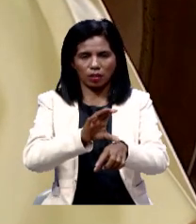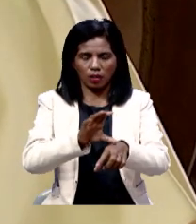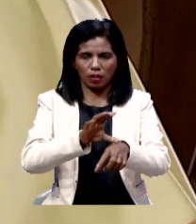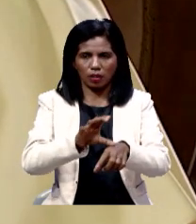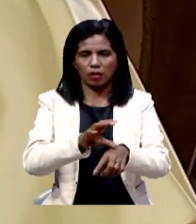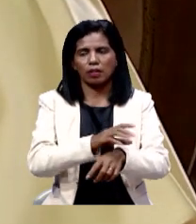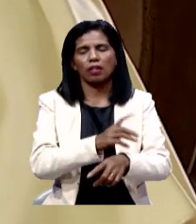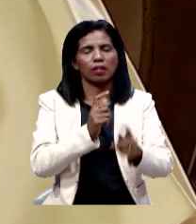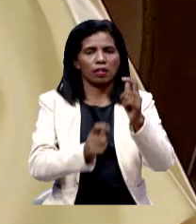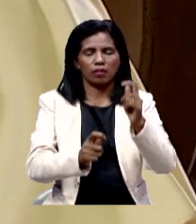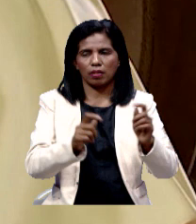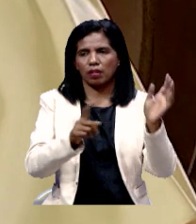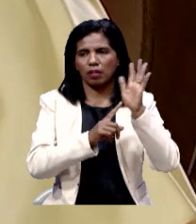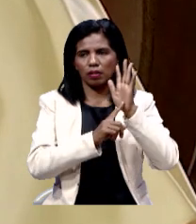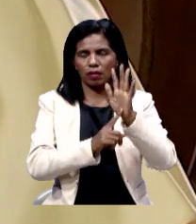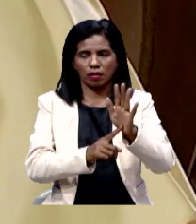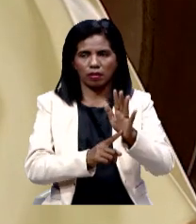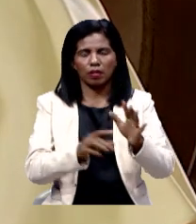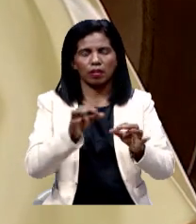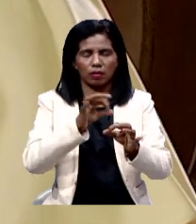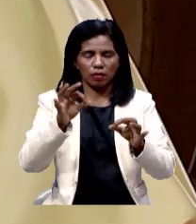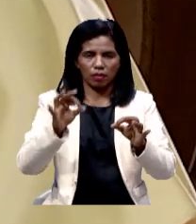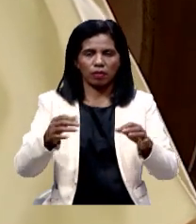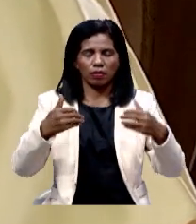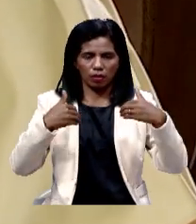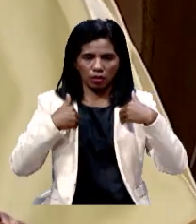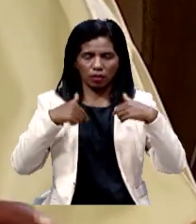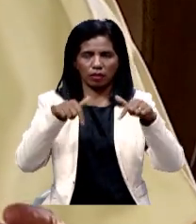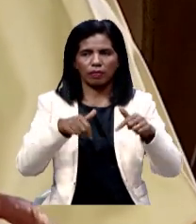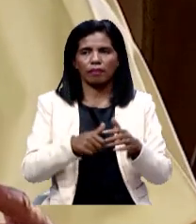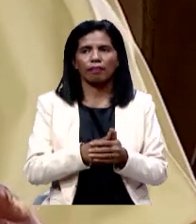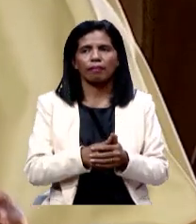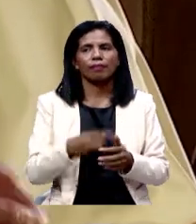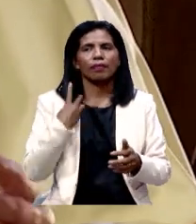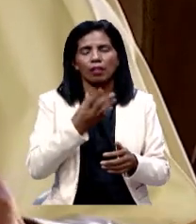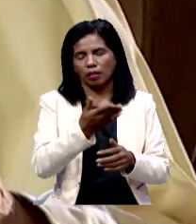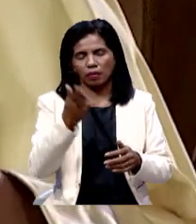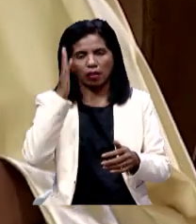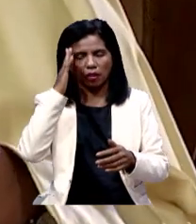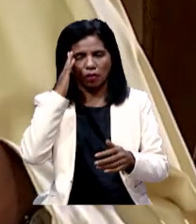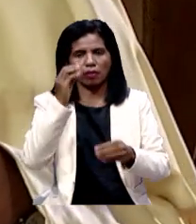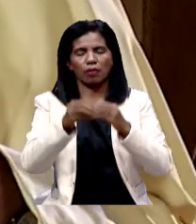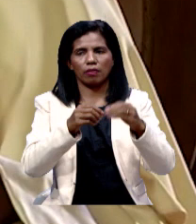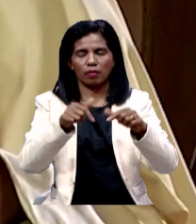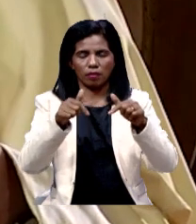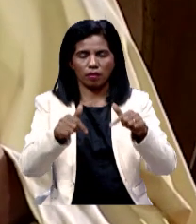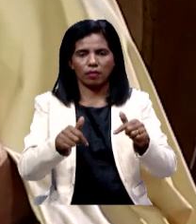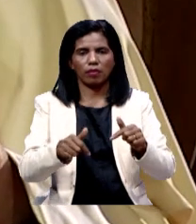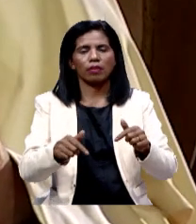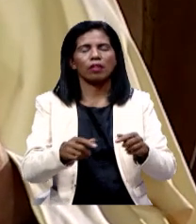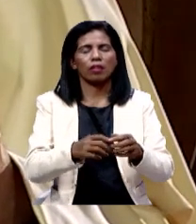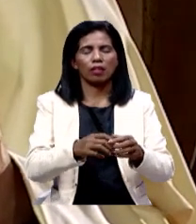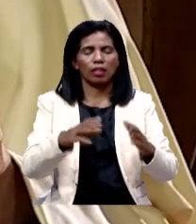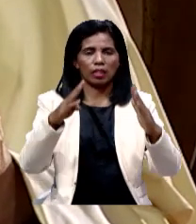tribunal rumores. Tribunal spiritu se existi ha Vaticanu. No se ita bot hanoin kona ba idane Vaticanu hanesan